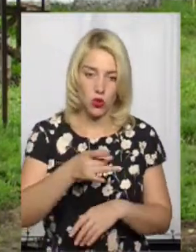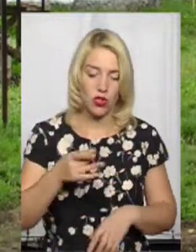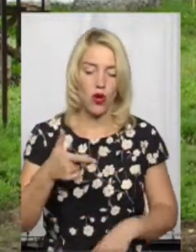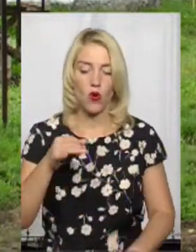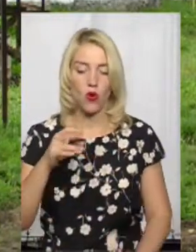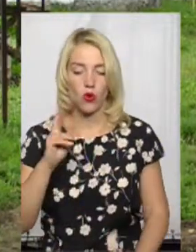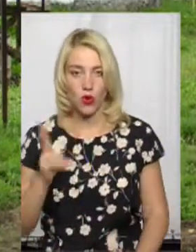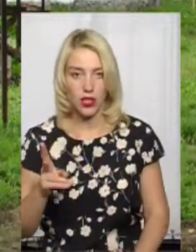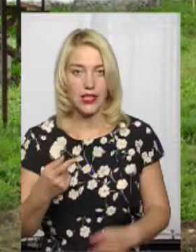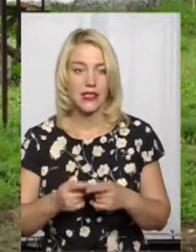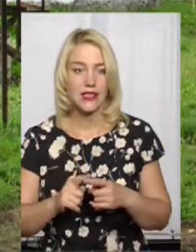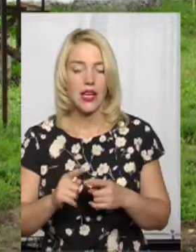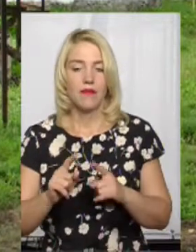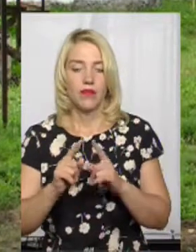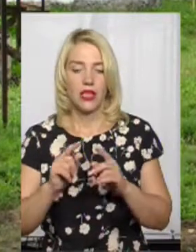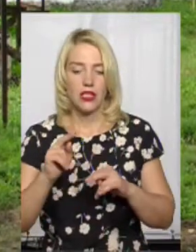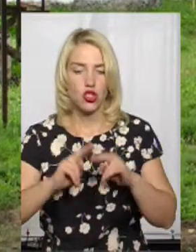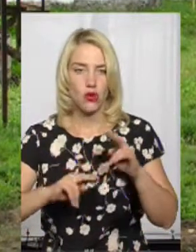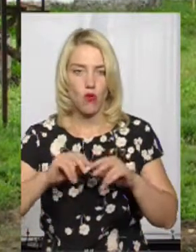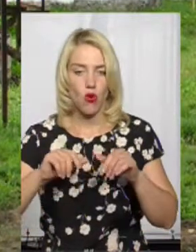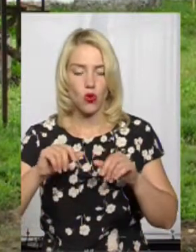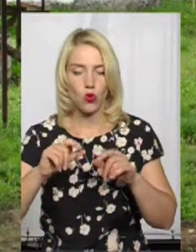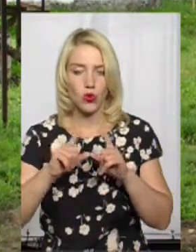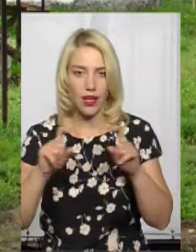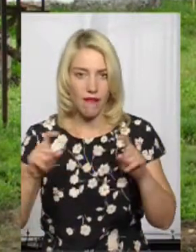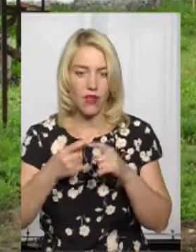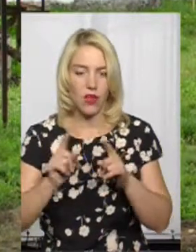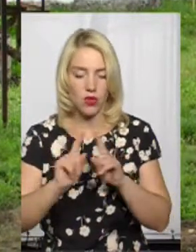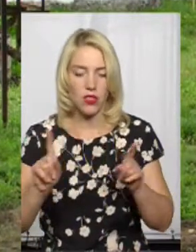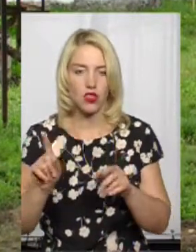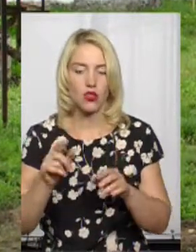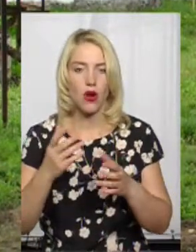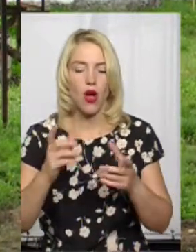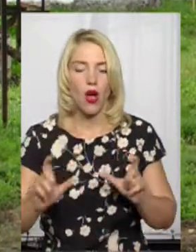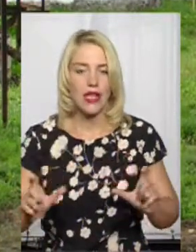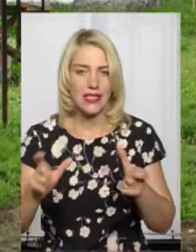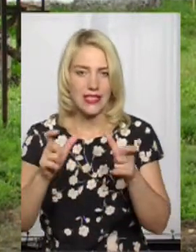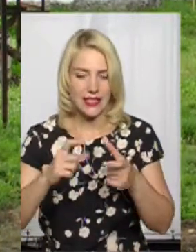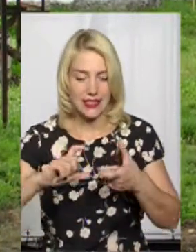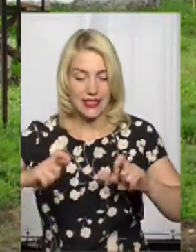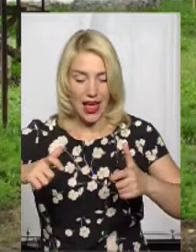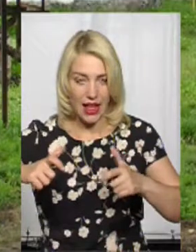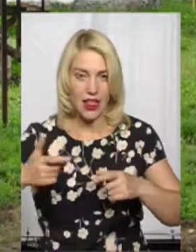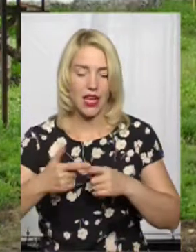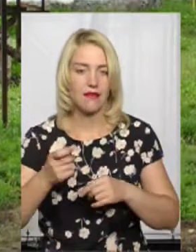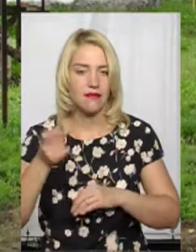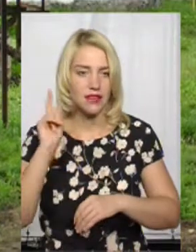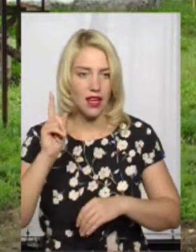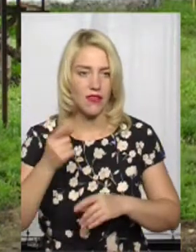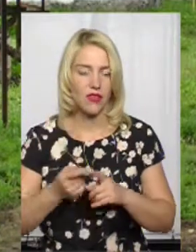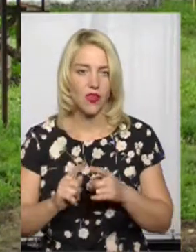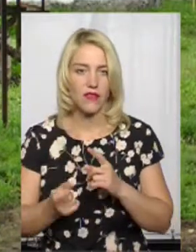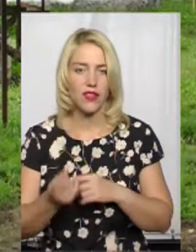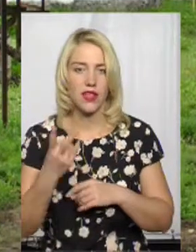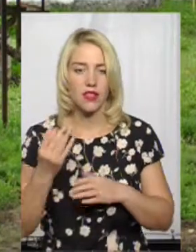Городок, ця споруда унікальна тим, що, по-перше, вона облицьована цеглою, по-друге, ця цегла є давньою. По-третє, вона виникає на так